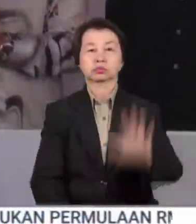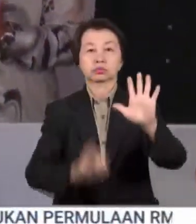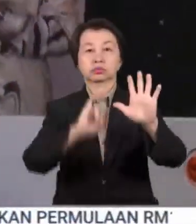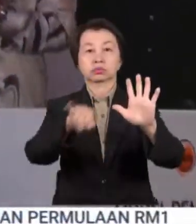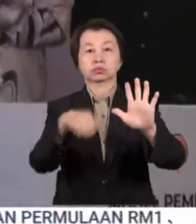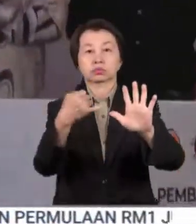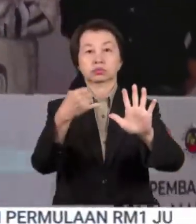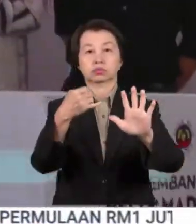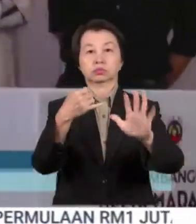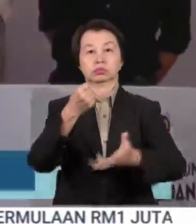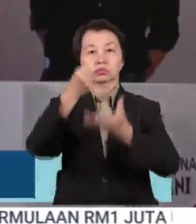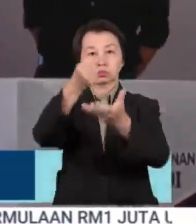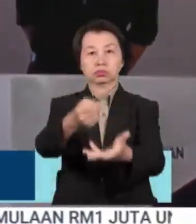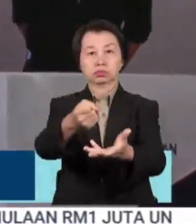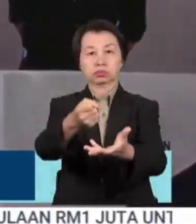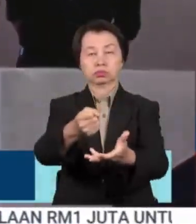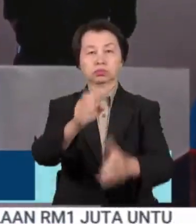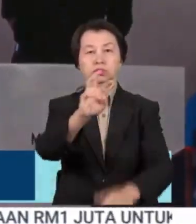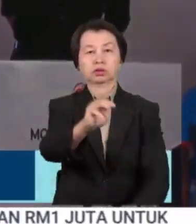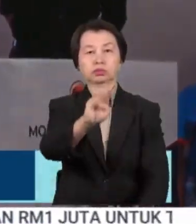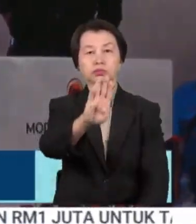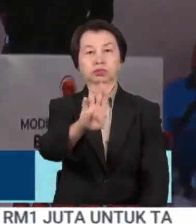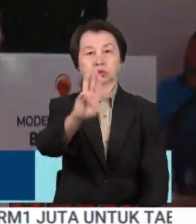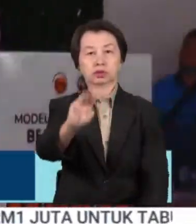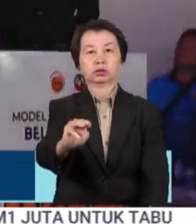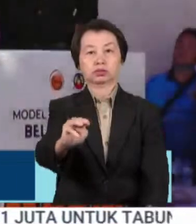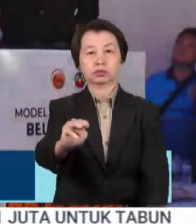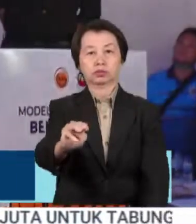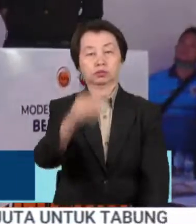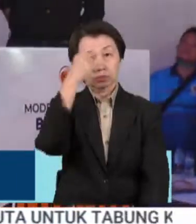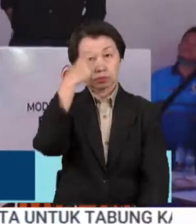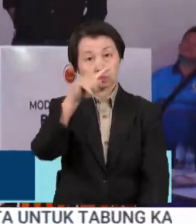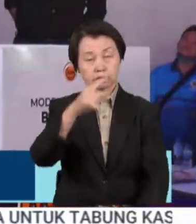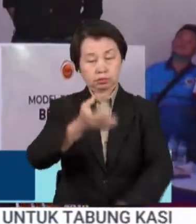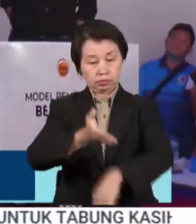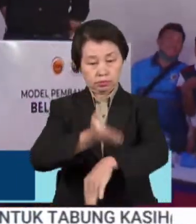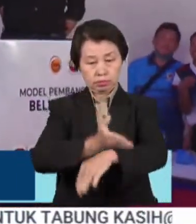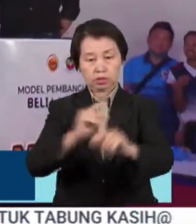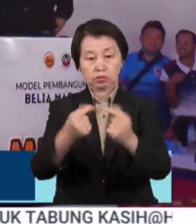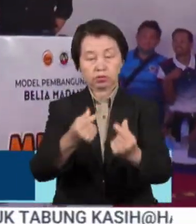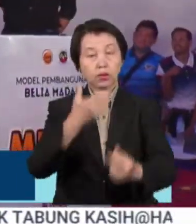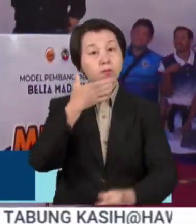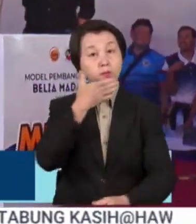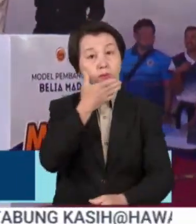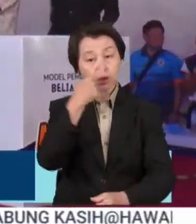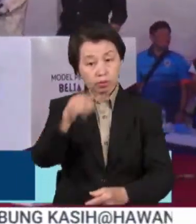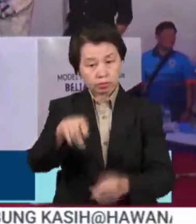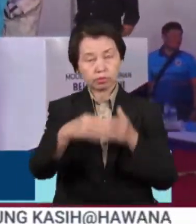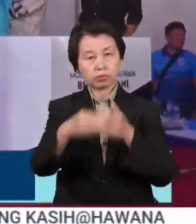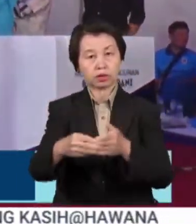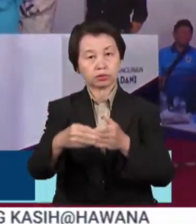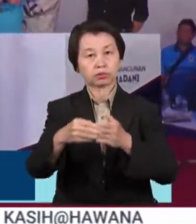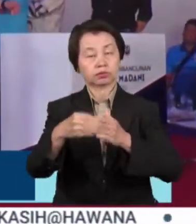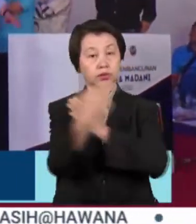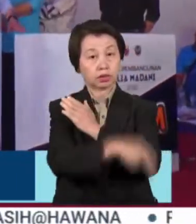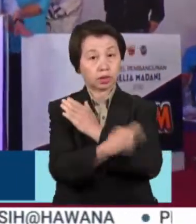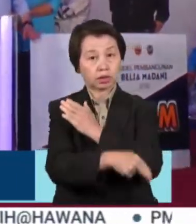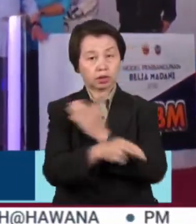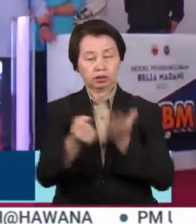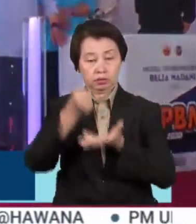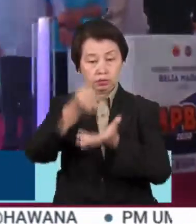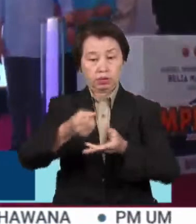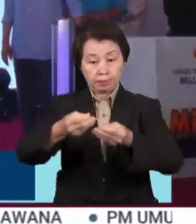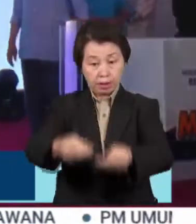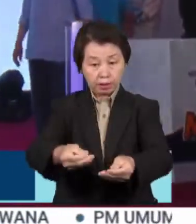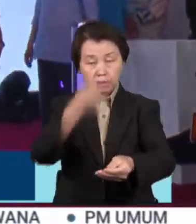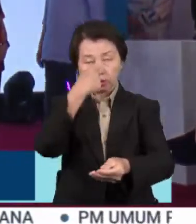RM5 juta setahun diperuntukkan kepada Majlis Belia Malaysia MBM bagi memperkasa golongan muda untuk memacu negara. Peruntukan itu diberikan